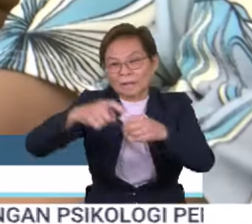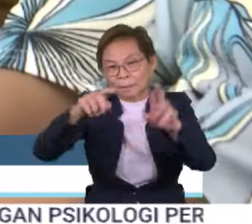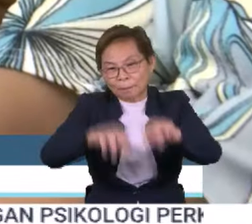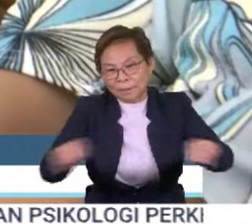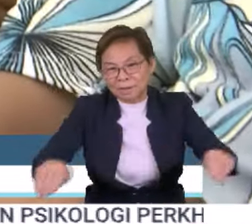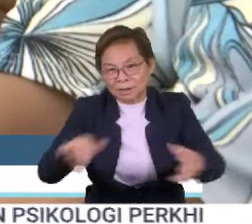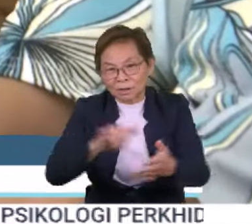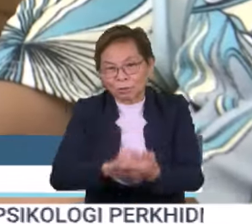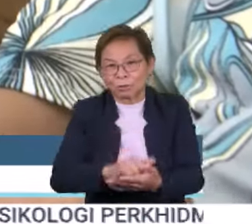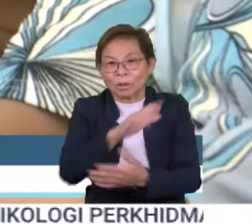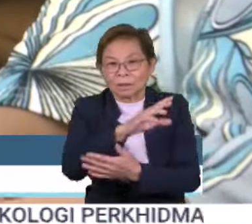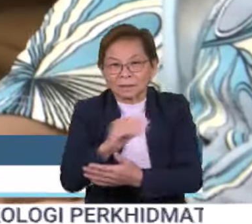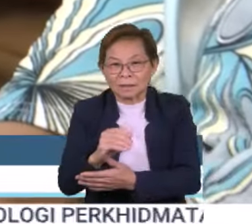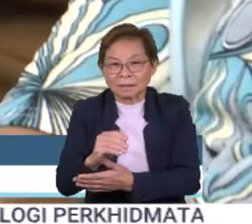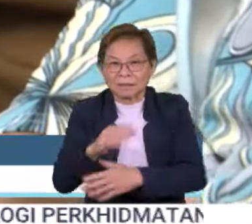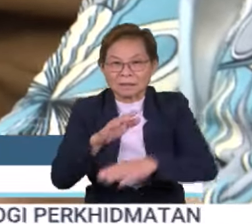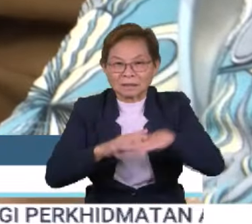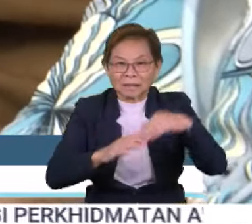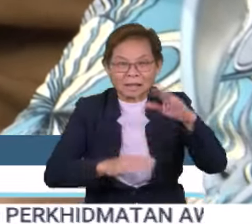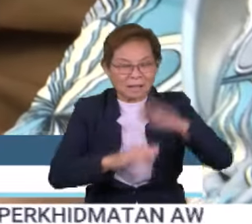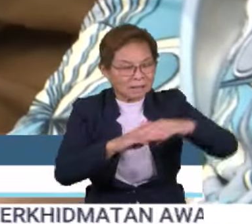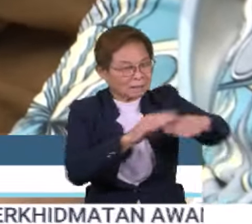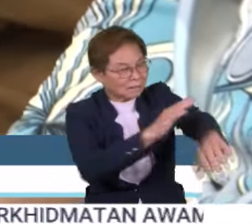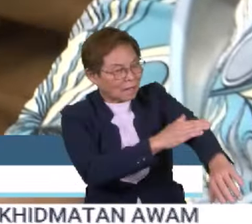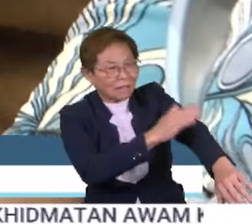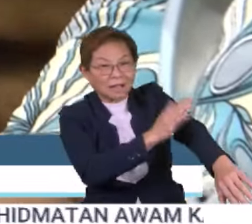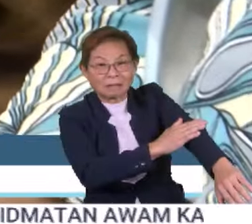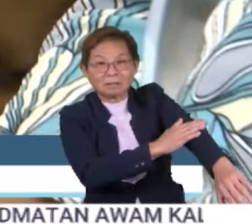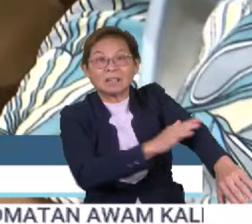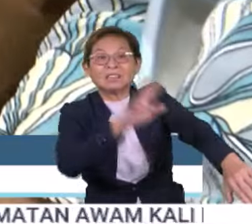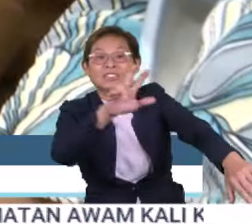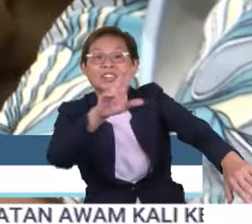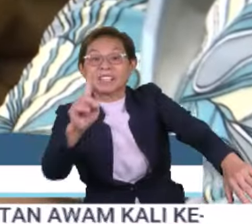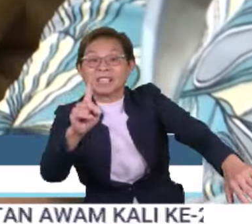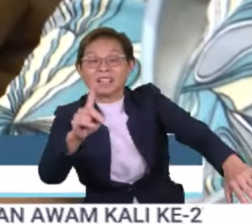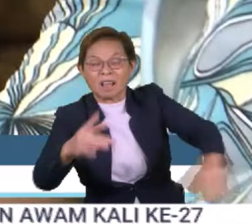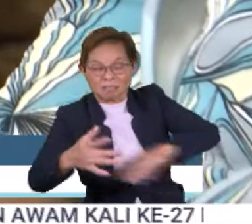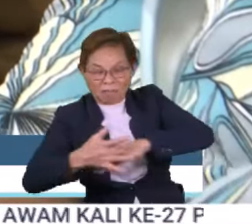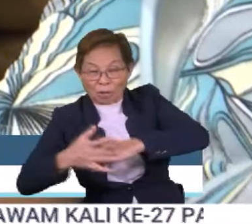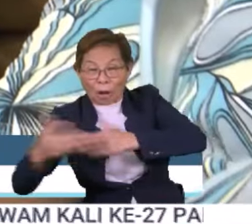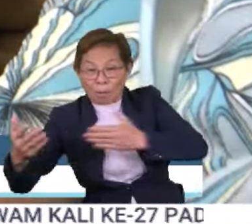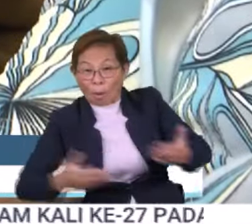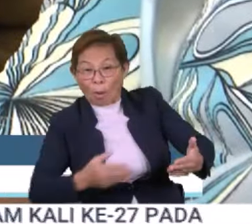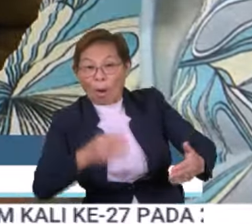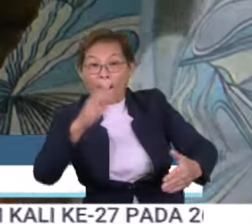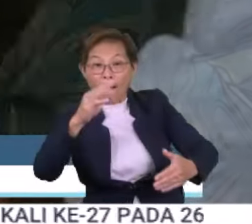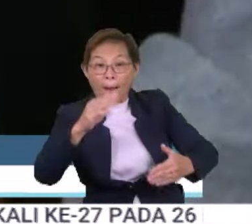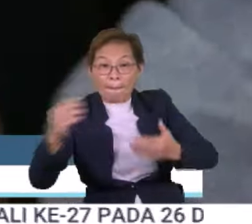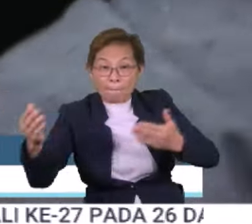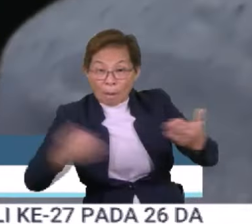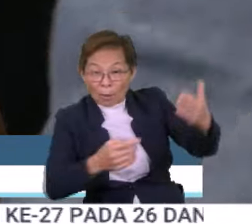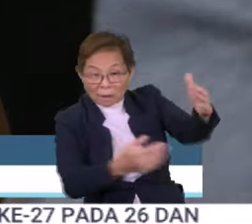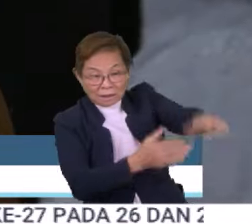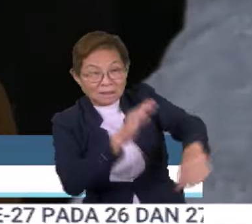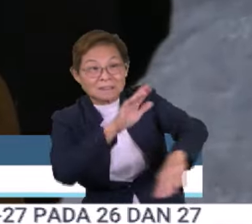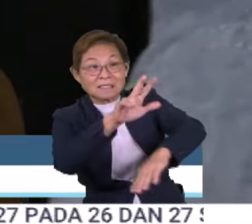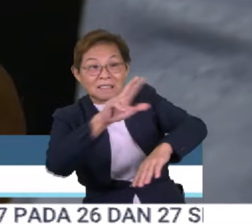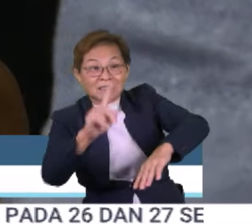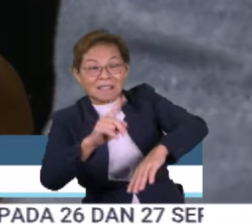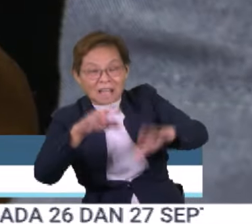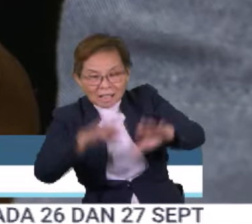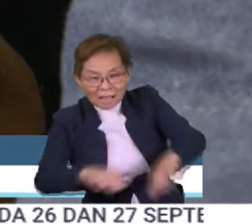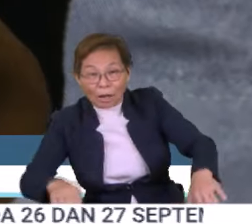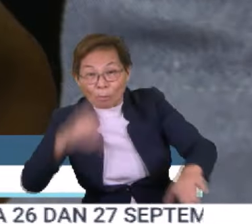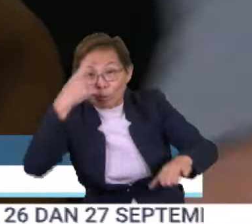tersebut. Jadi tangan 3D ini adalah satu teknologi yang dibawa oleh MyVista ini bagi membolehkan